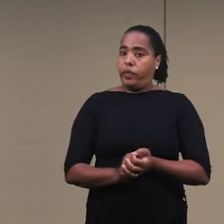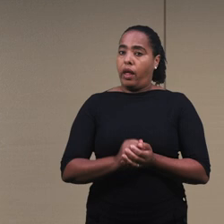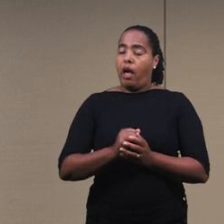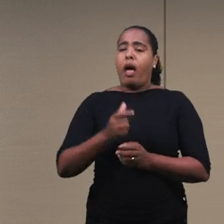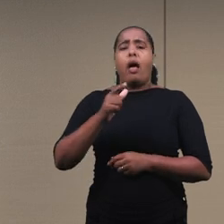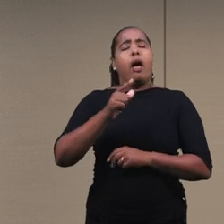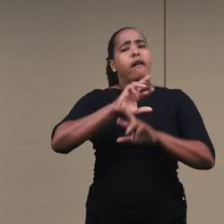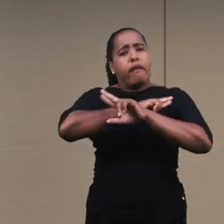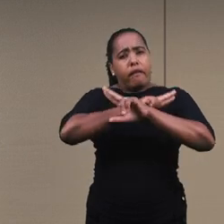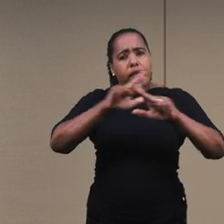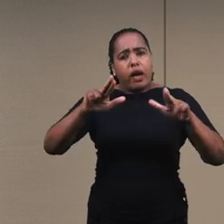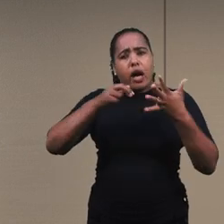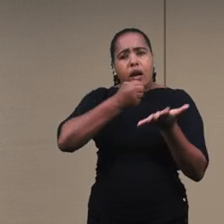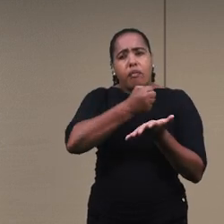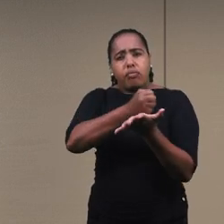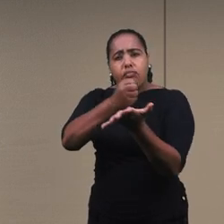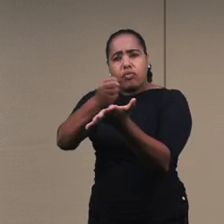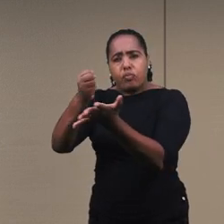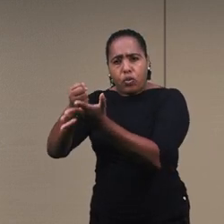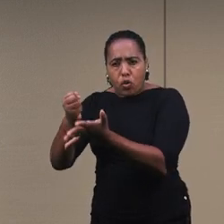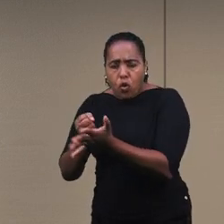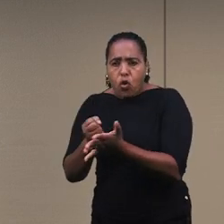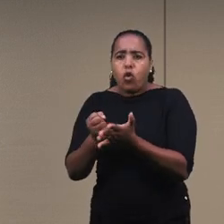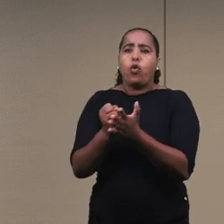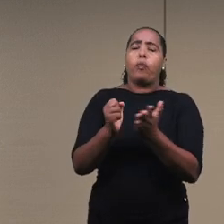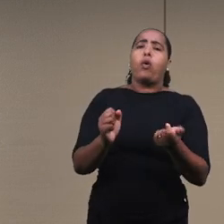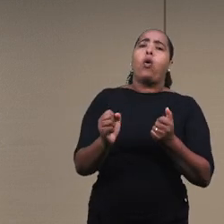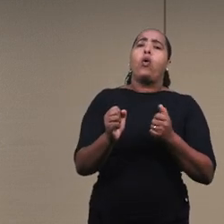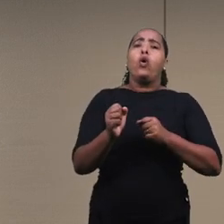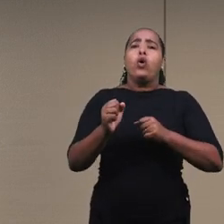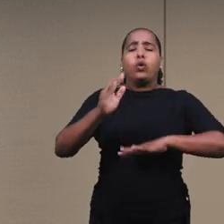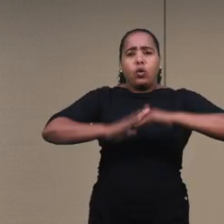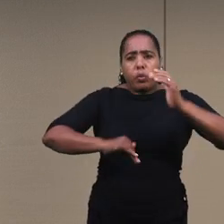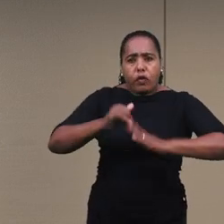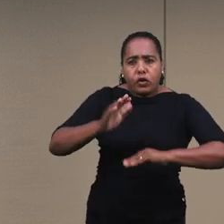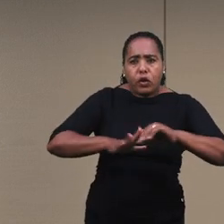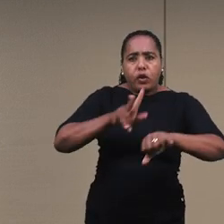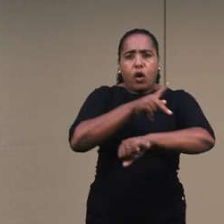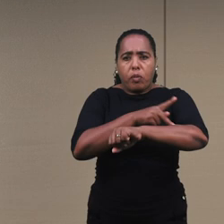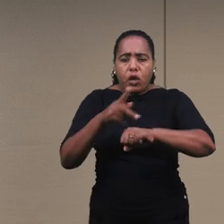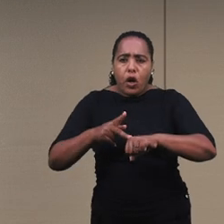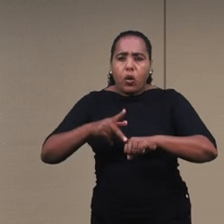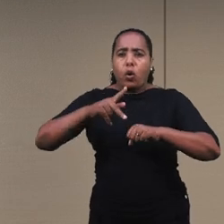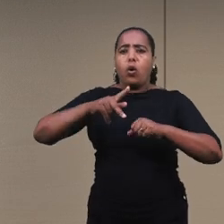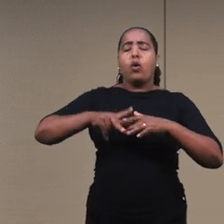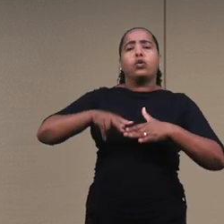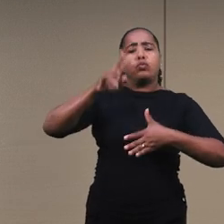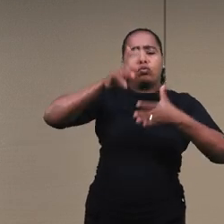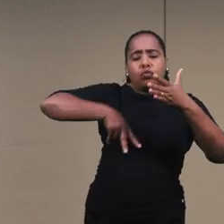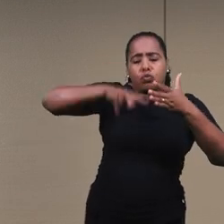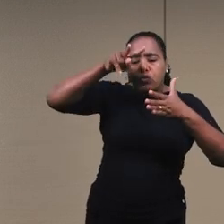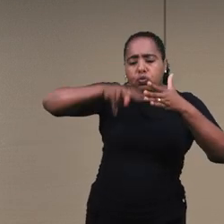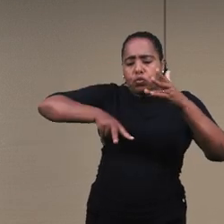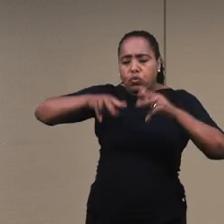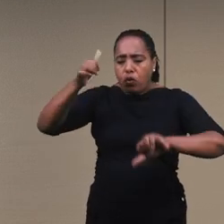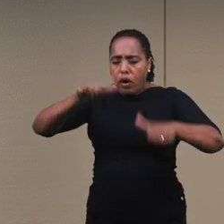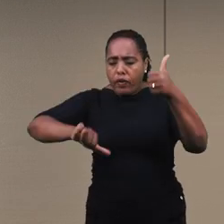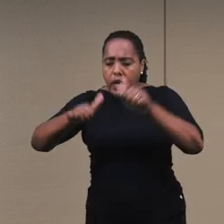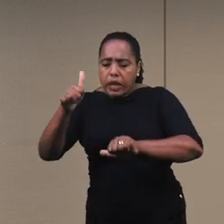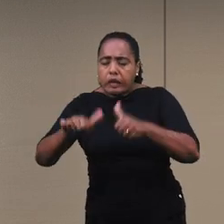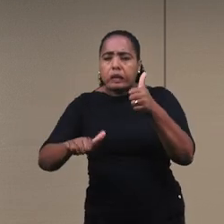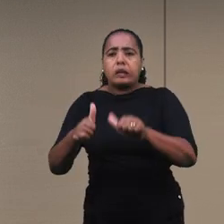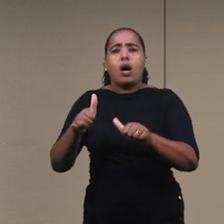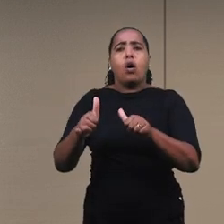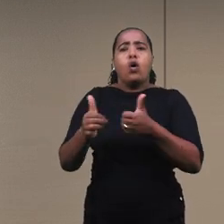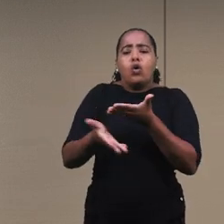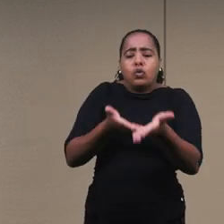une marque qui identifie les personnes avec des visions déficientes. Il y a plusieurs ressources d'un point de vue pédagogique que nous